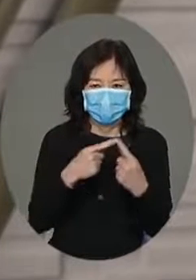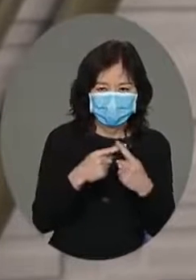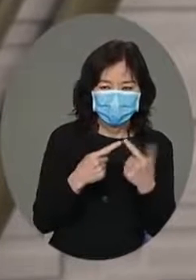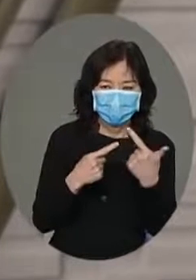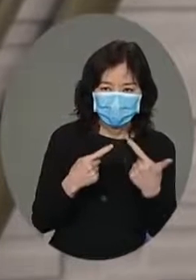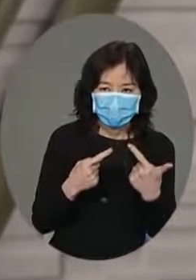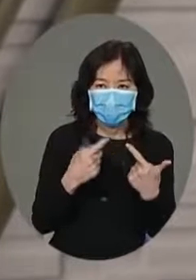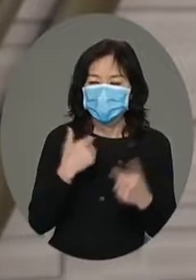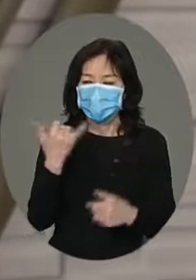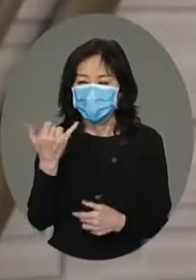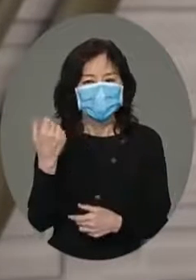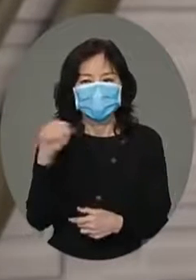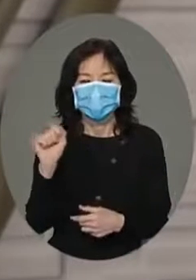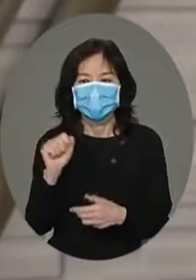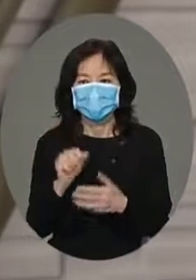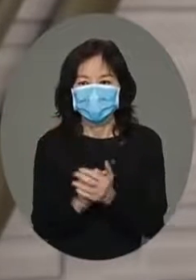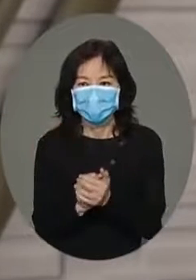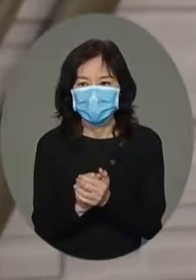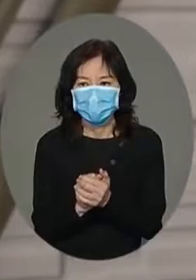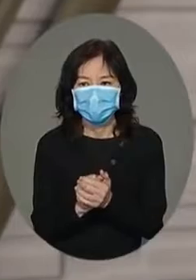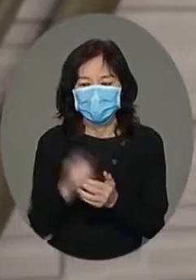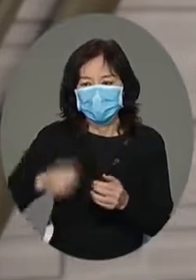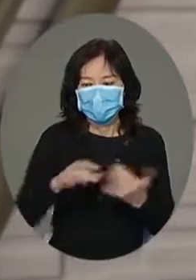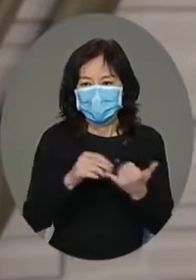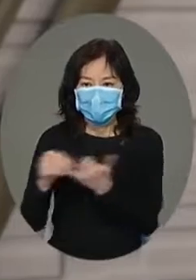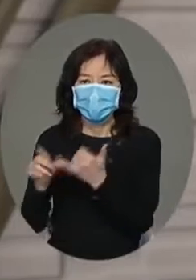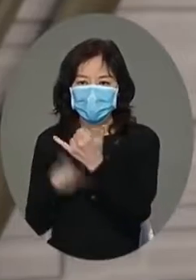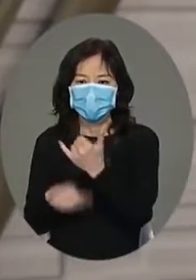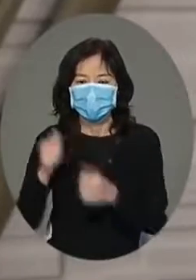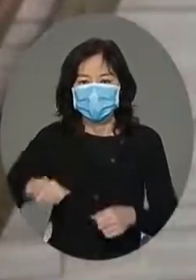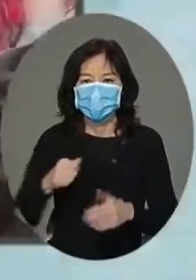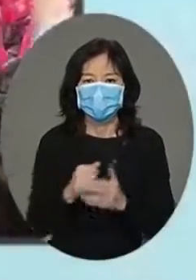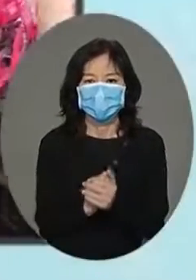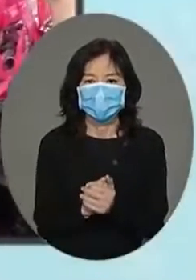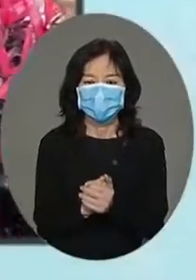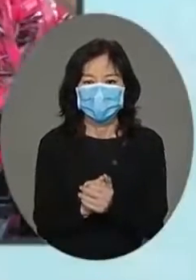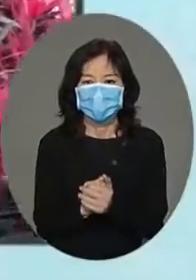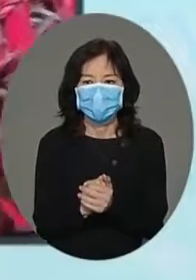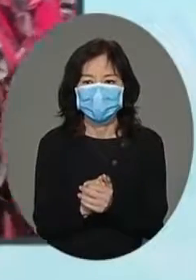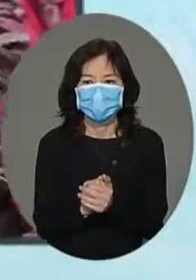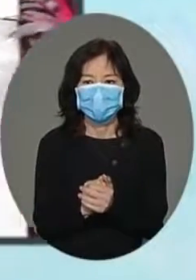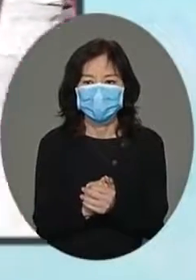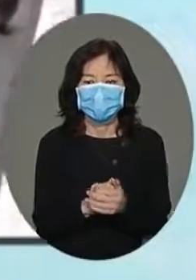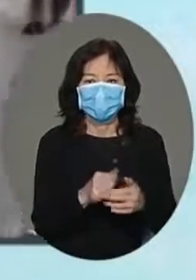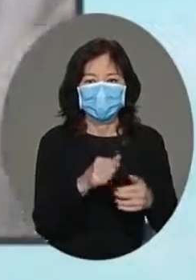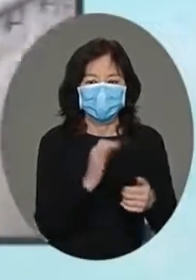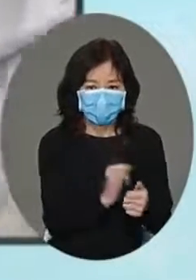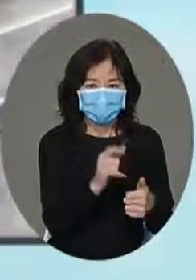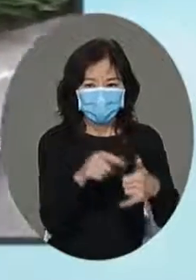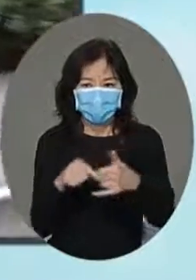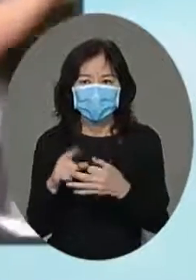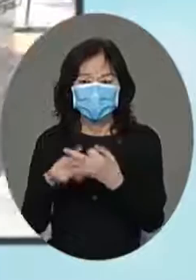告中6人否认控罪，法官押后到6月裁决。 多个被告包括邓怀